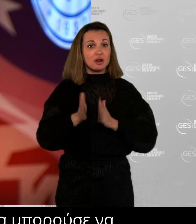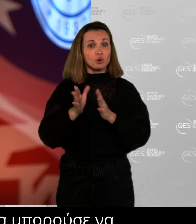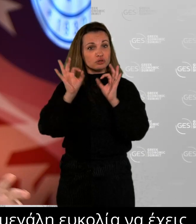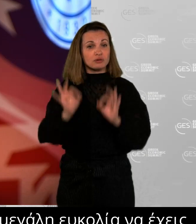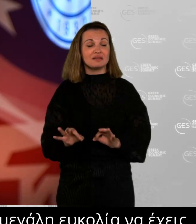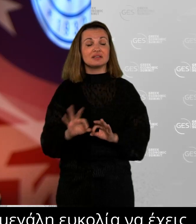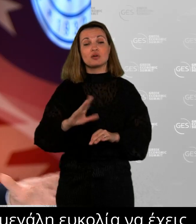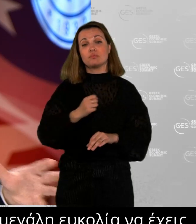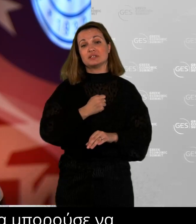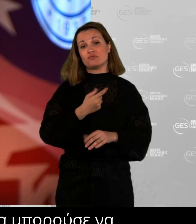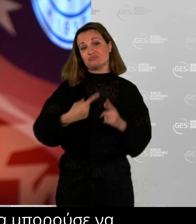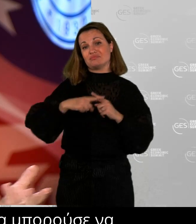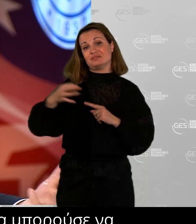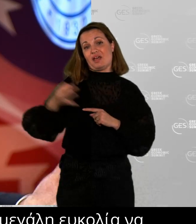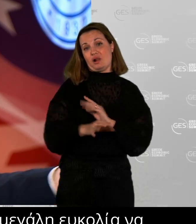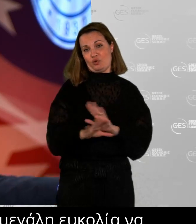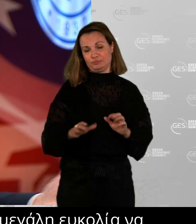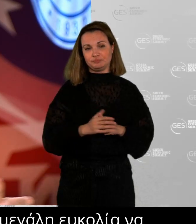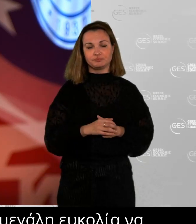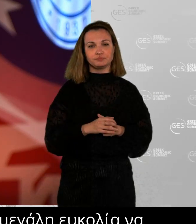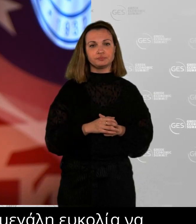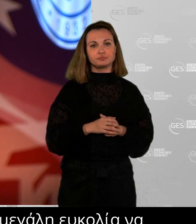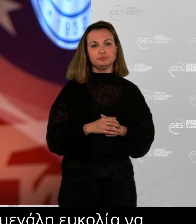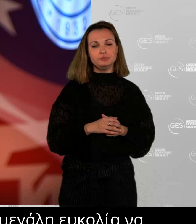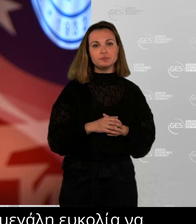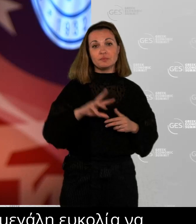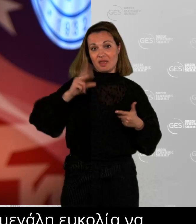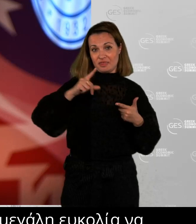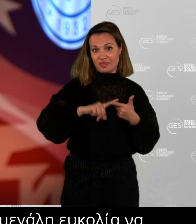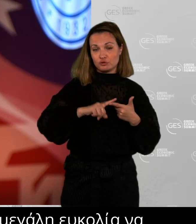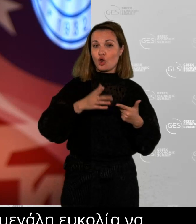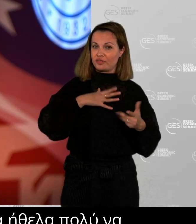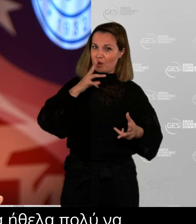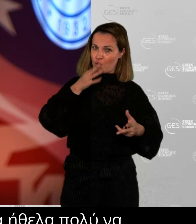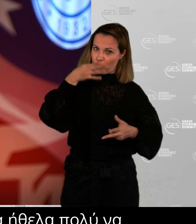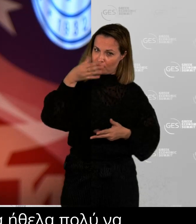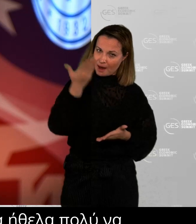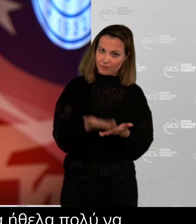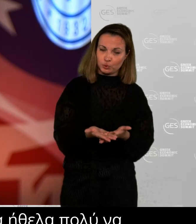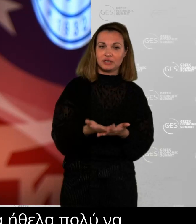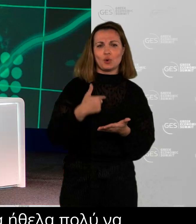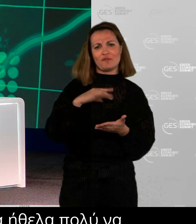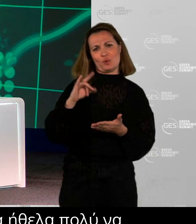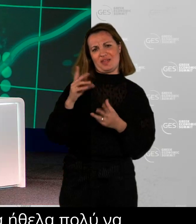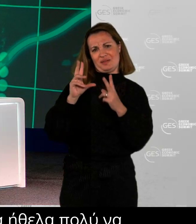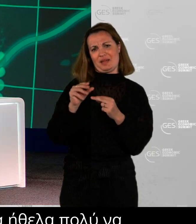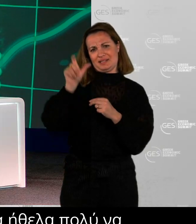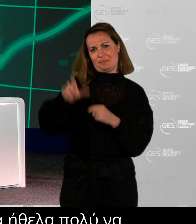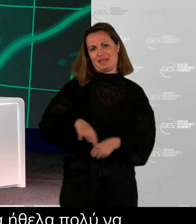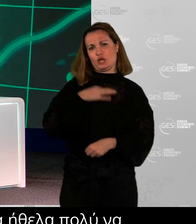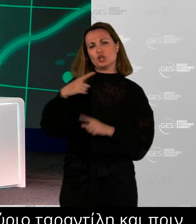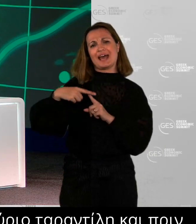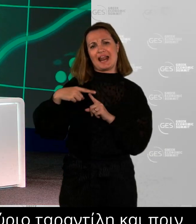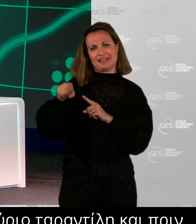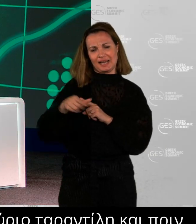εξαιρετικό. Το δεύτερο που θα ήθελα πολύ να προτείνω και το έχουμε κουβεντιάσει με τον κύριο Ταραντήλη και πριν από λίγες μέρες, είναι